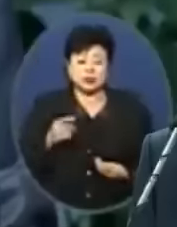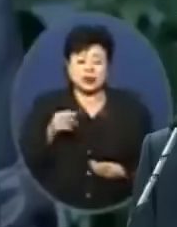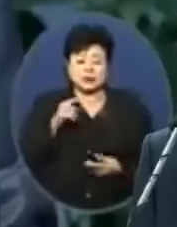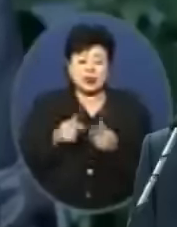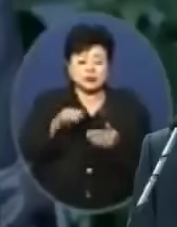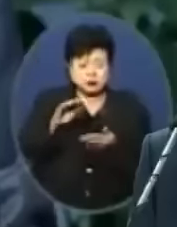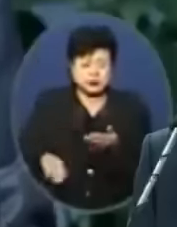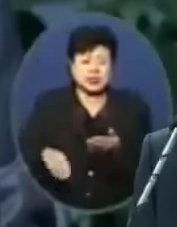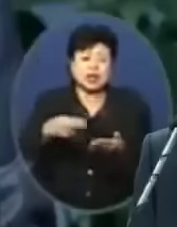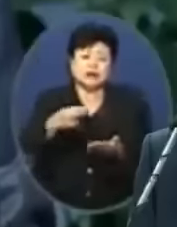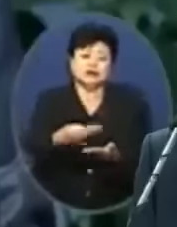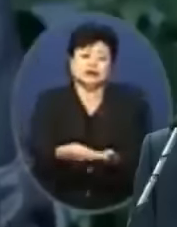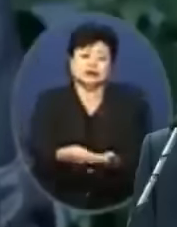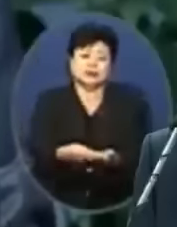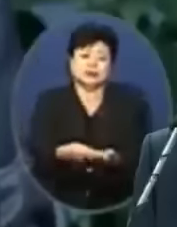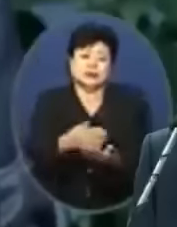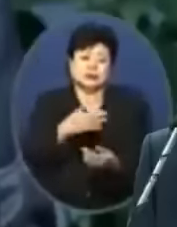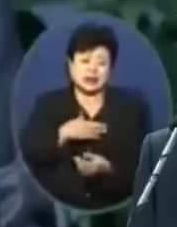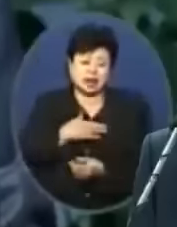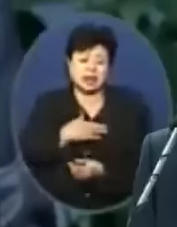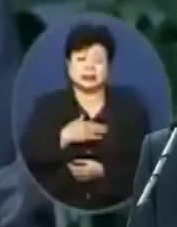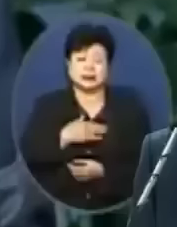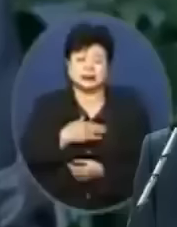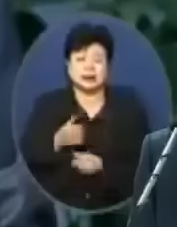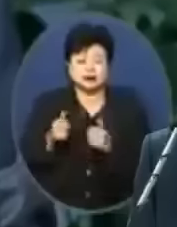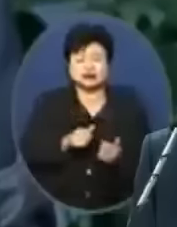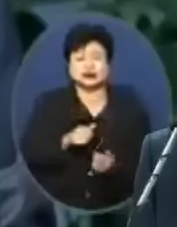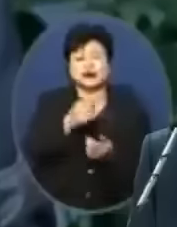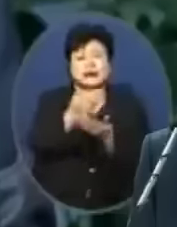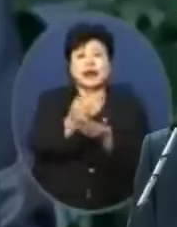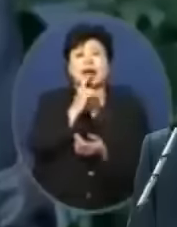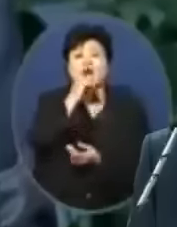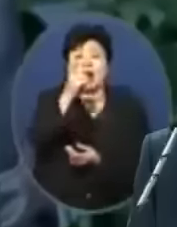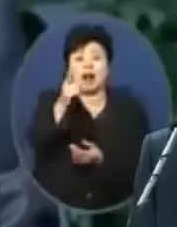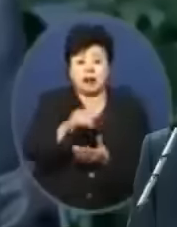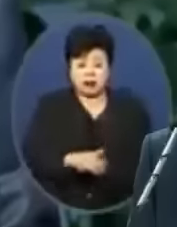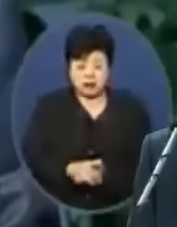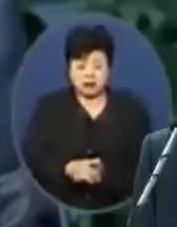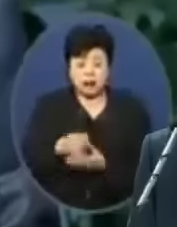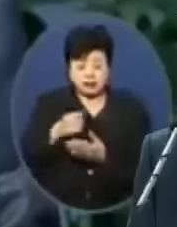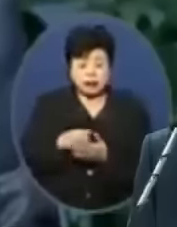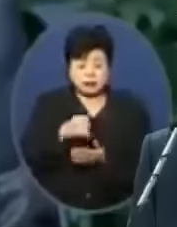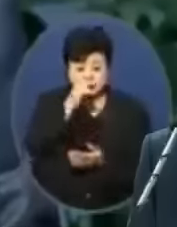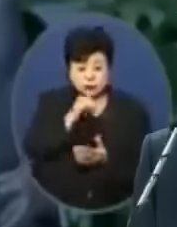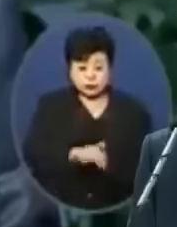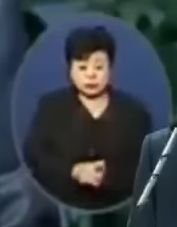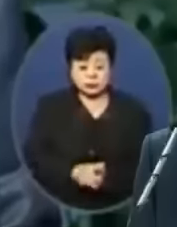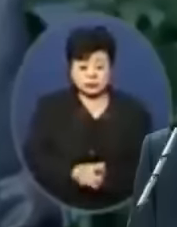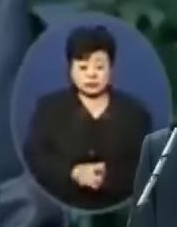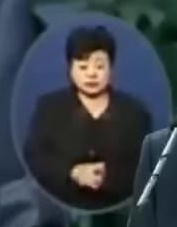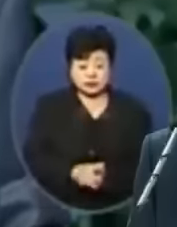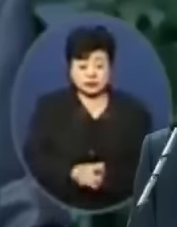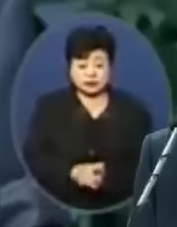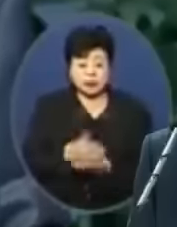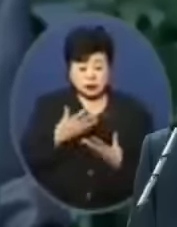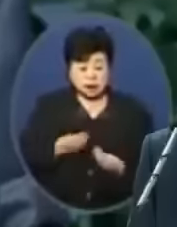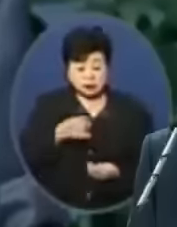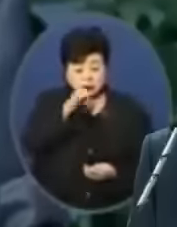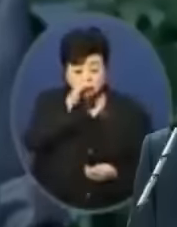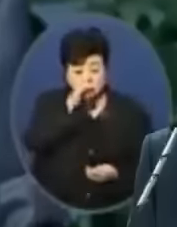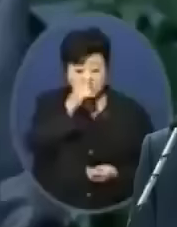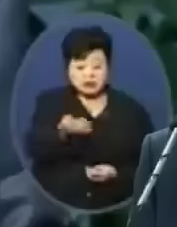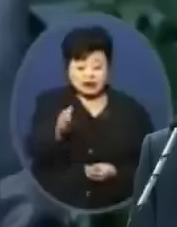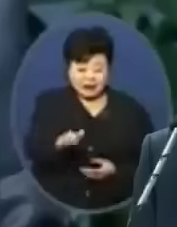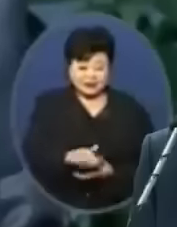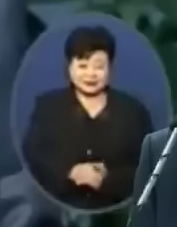로뎀나무 밑에 들어 누워서 이제 날 죽여주십시오 그렇게 탄식했었습니다. 다 낙심해요.